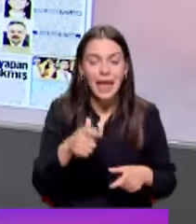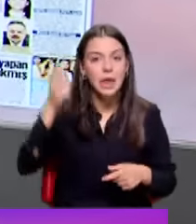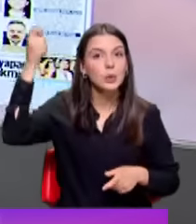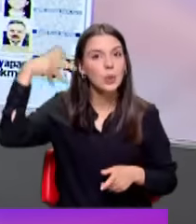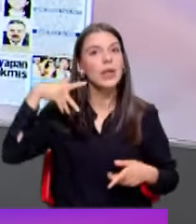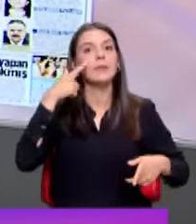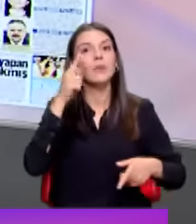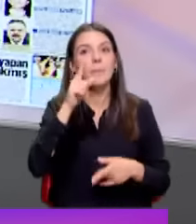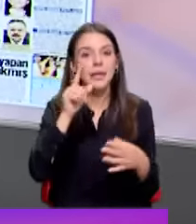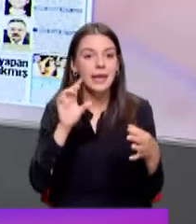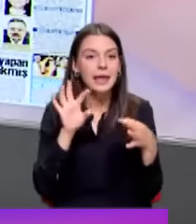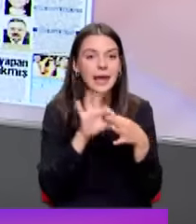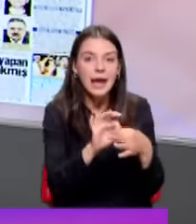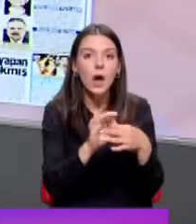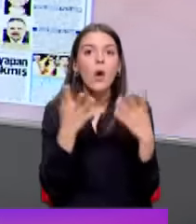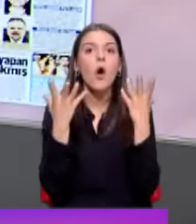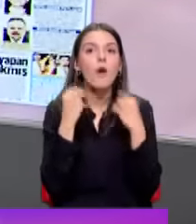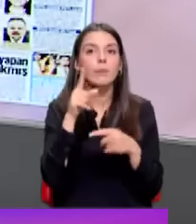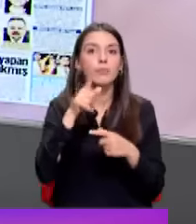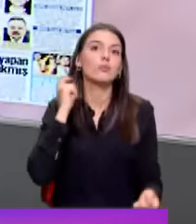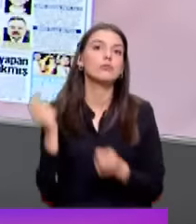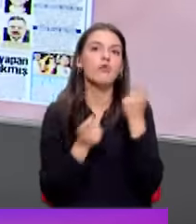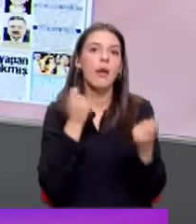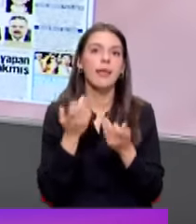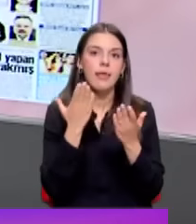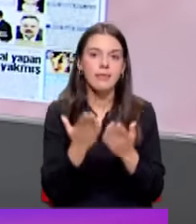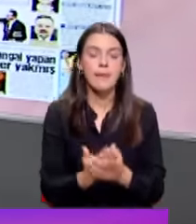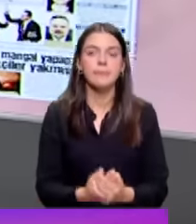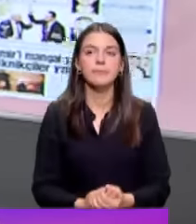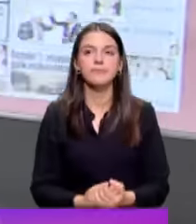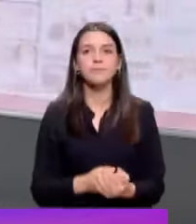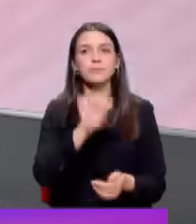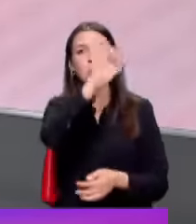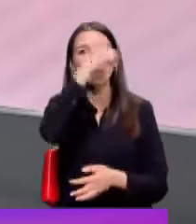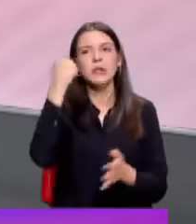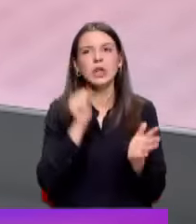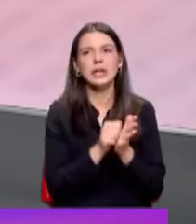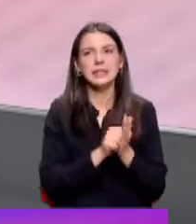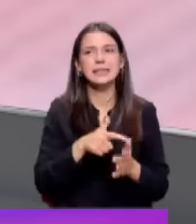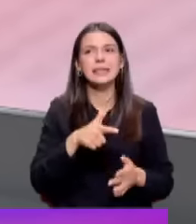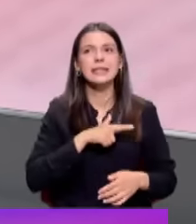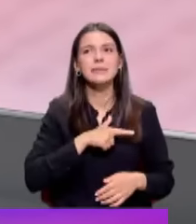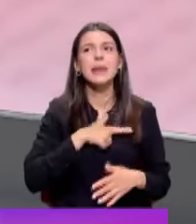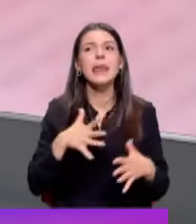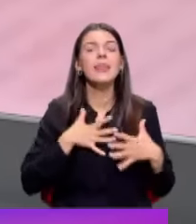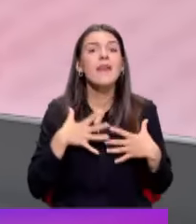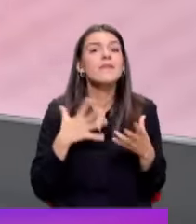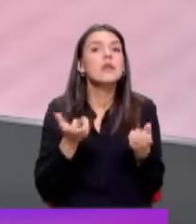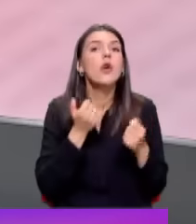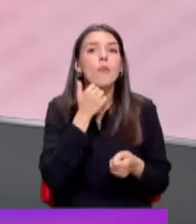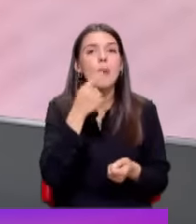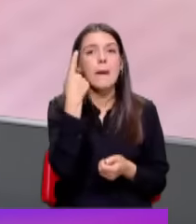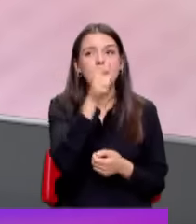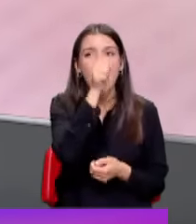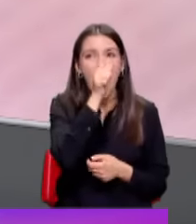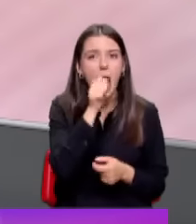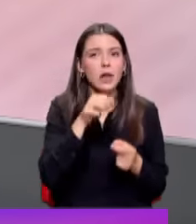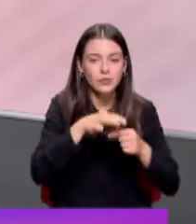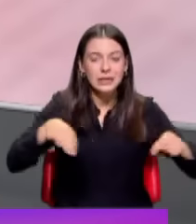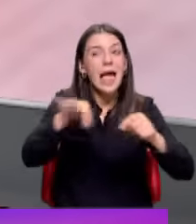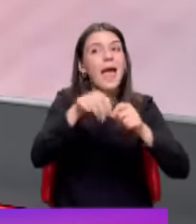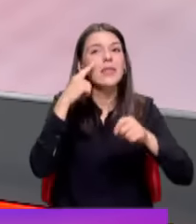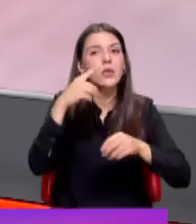bir senkron tutturamadı bu mücadelede. Pencere gazetesi, İzmir nefes alamadı, 1600 hektar kül oldu demiş